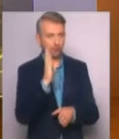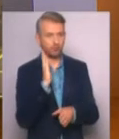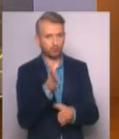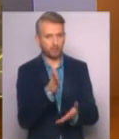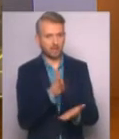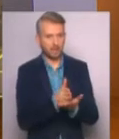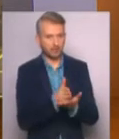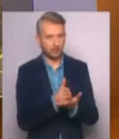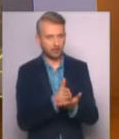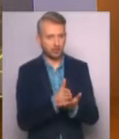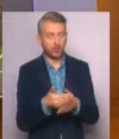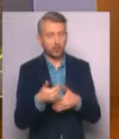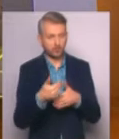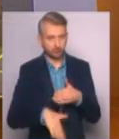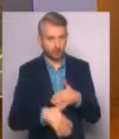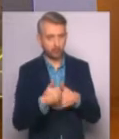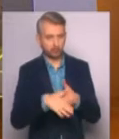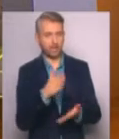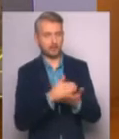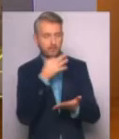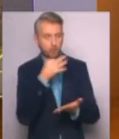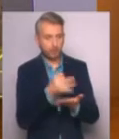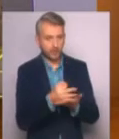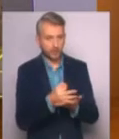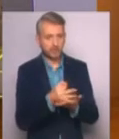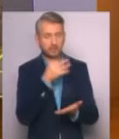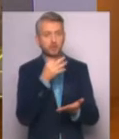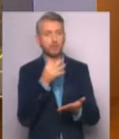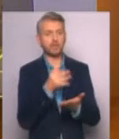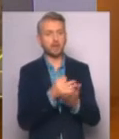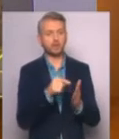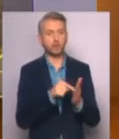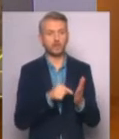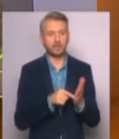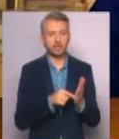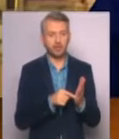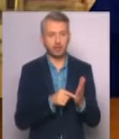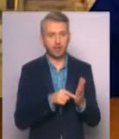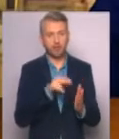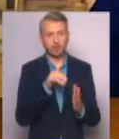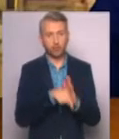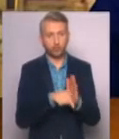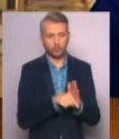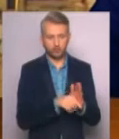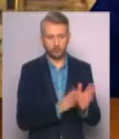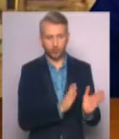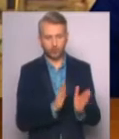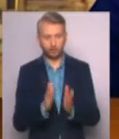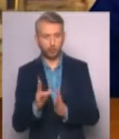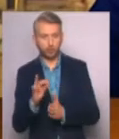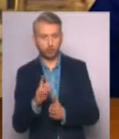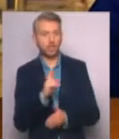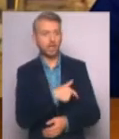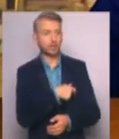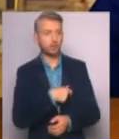нести. Ну, вже на це відповідальність. Ця відповідальність розділена як, по суті, процедурна, тому що як